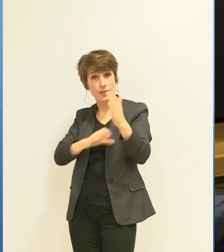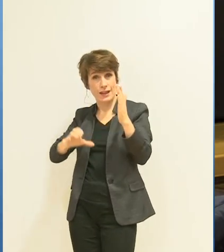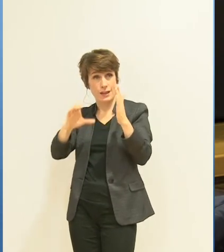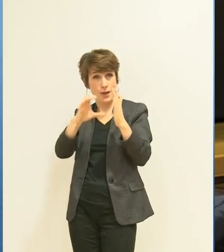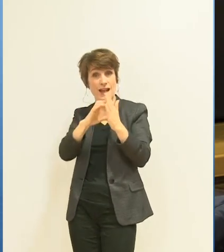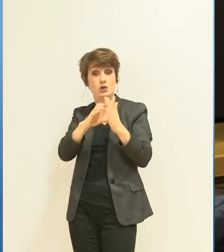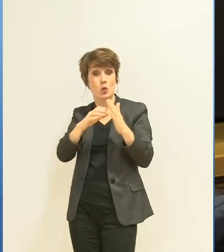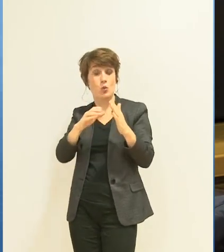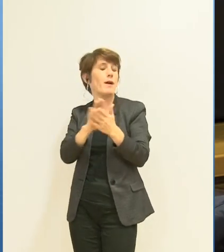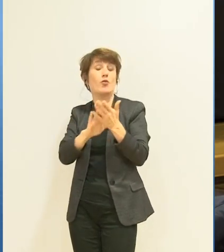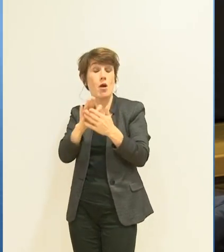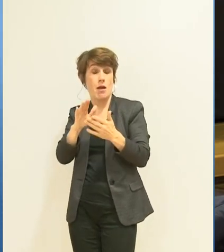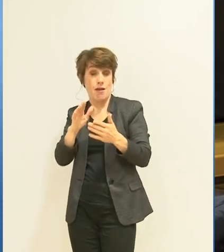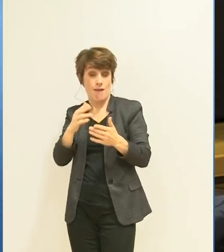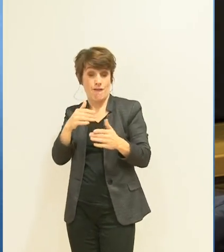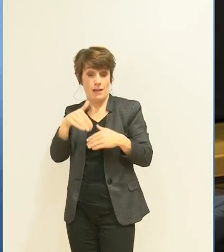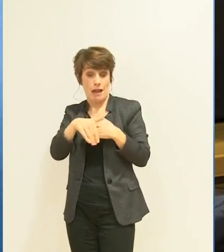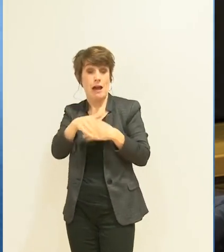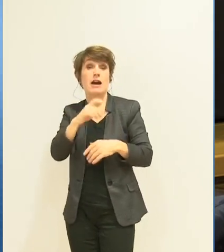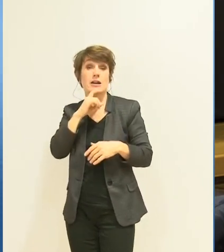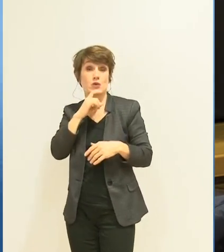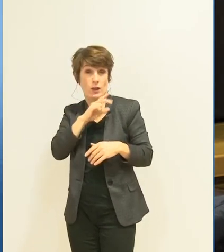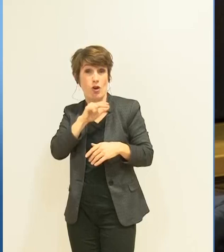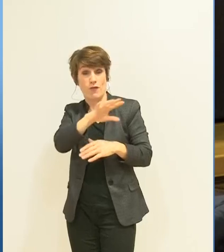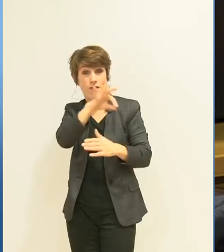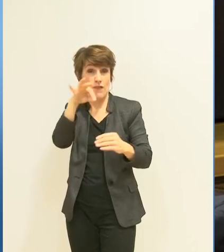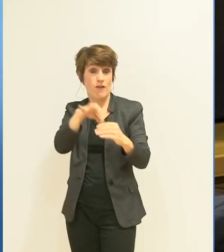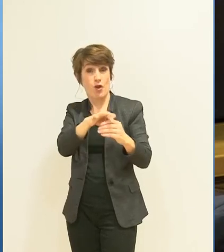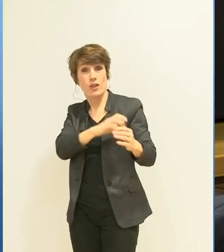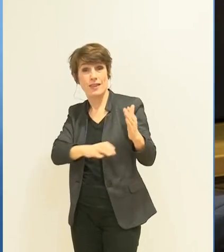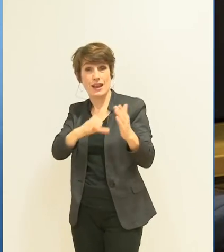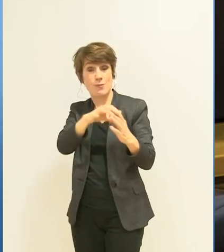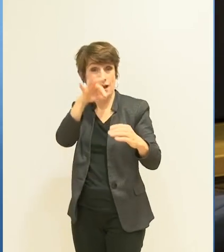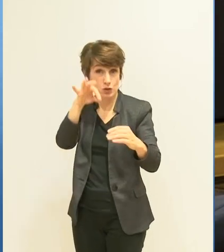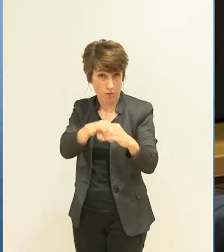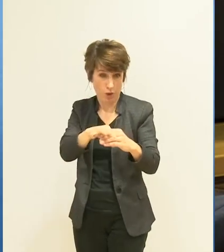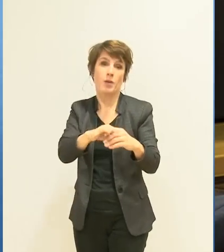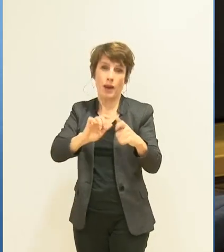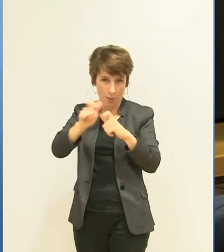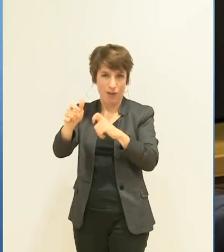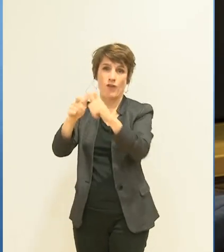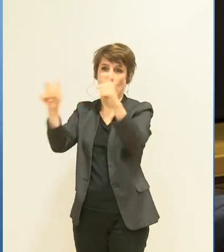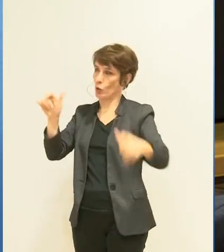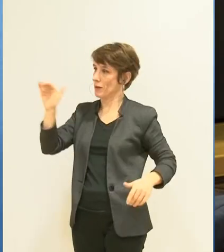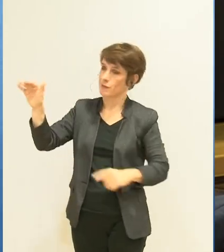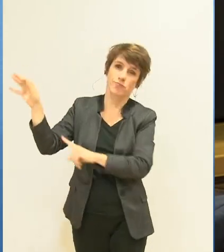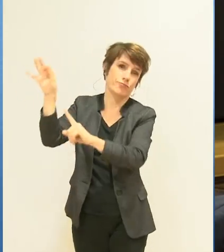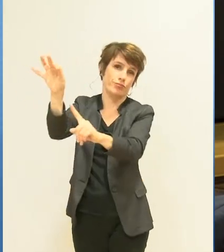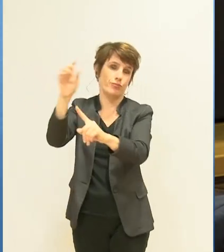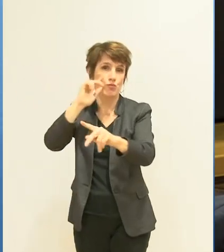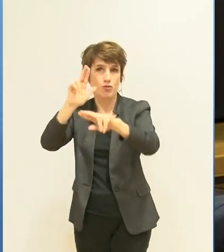tout à l'heure la fin de l'une des dernières délibérations de ce conseil dans la liste